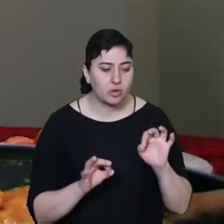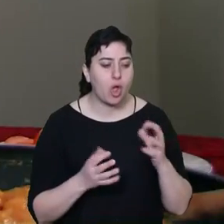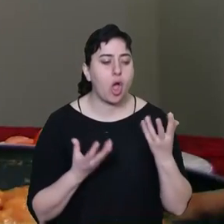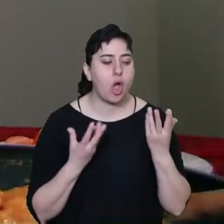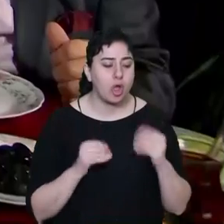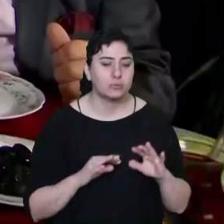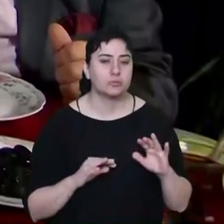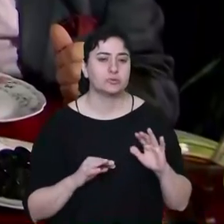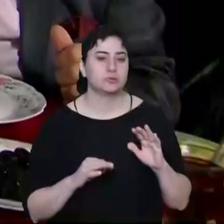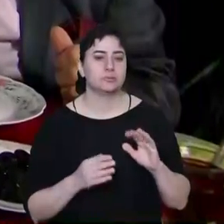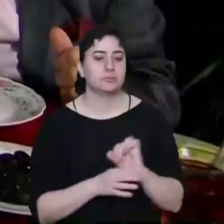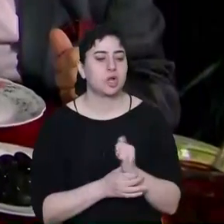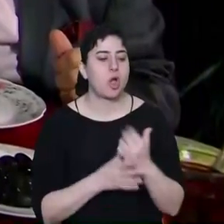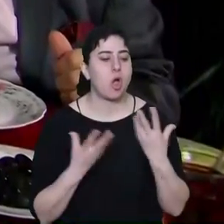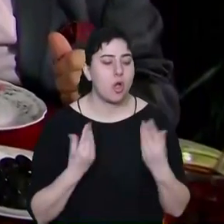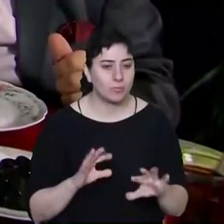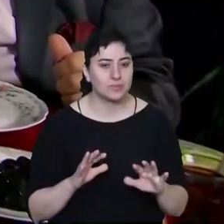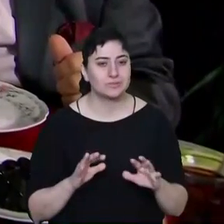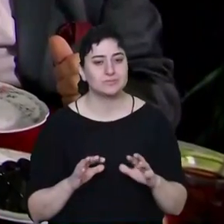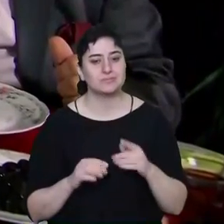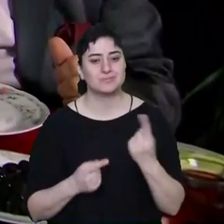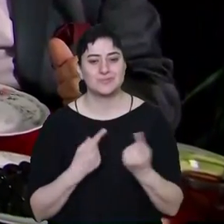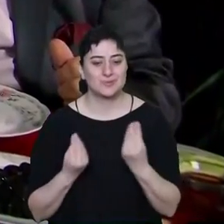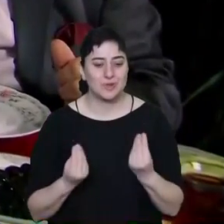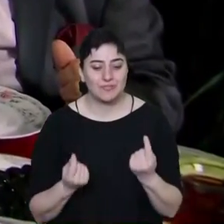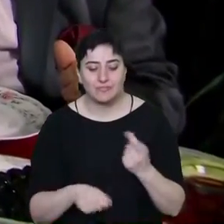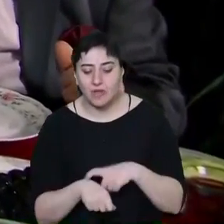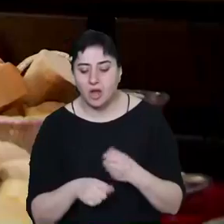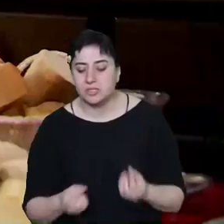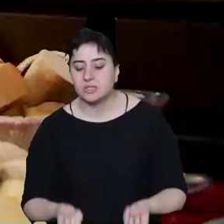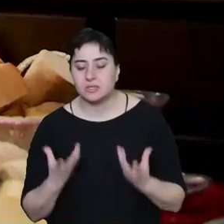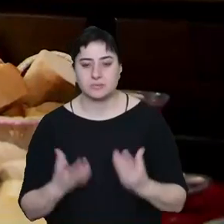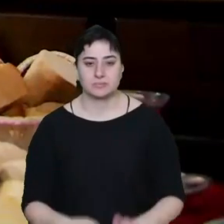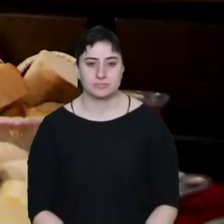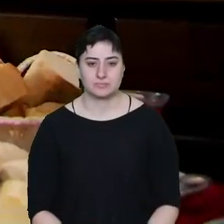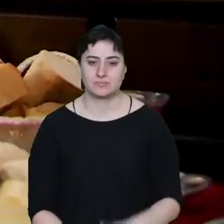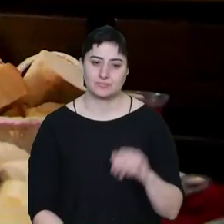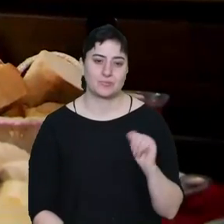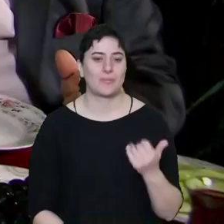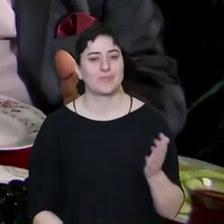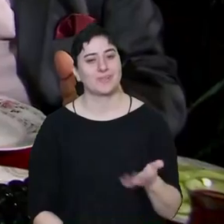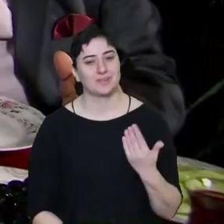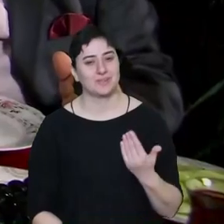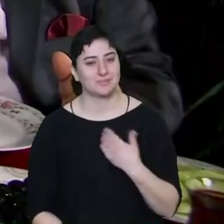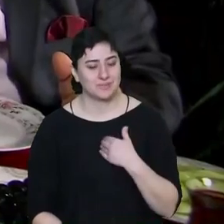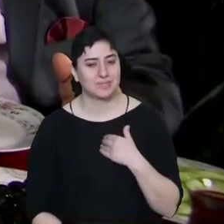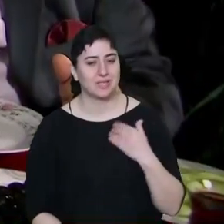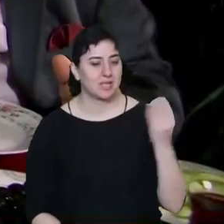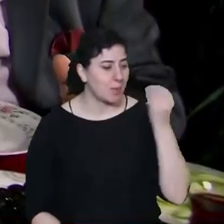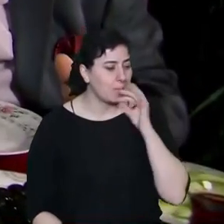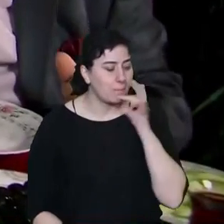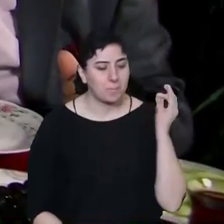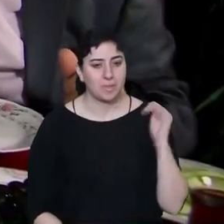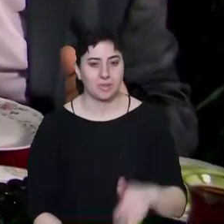da beceremedik. Beceremeyince tabii size böyle güzel şeyler hazırlayacak vakit kalmadı. Önemli değil canım. Zaten biz gelirken bir